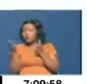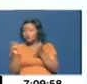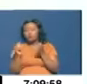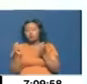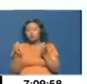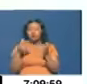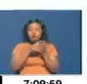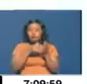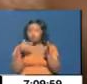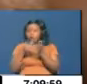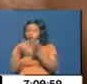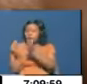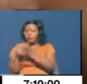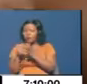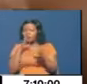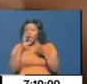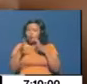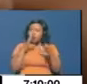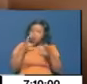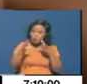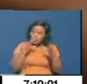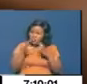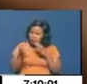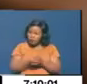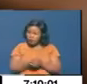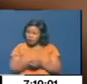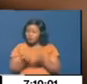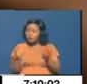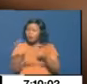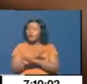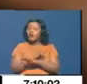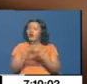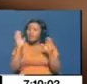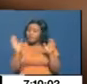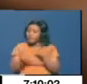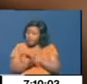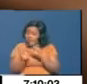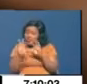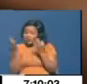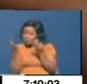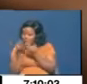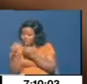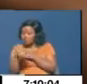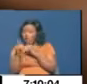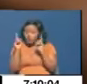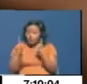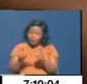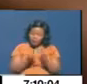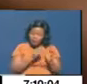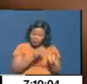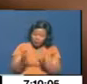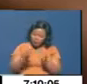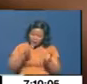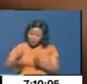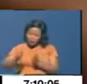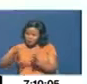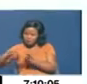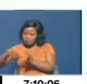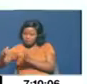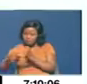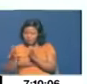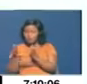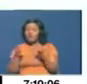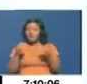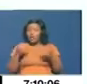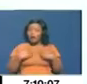na watoto. Kila kitu kaeni chini, mpangilie kama wanandoa. Kuna muda wa watoto,